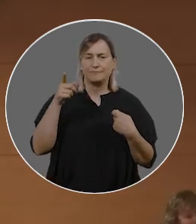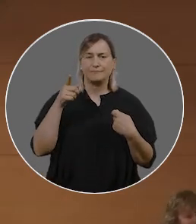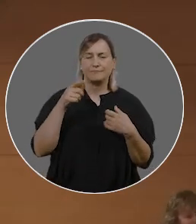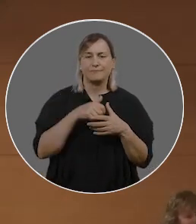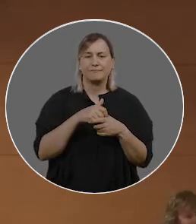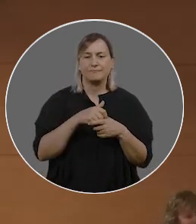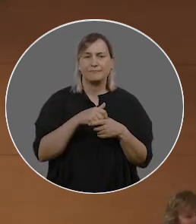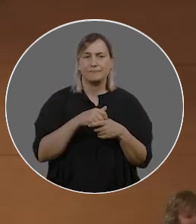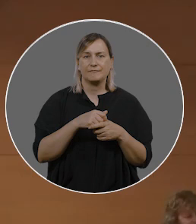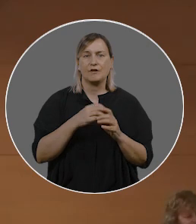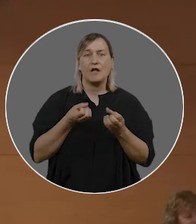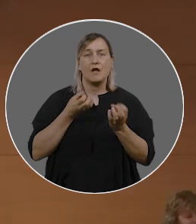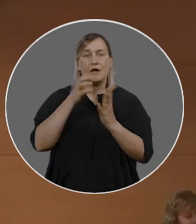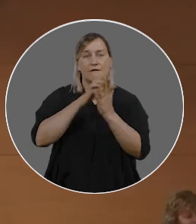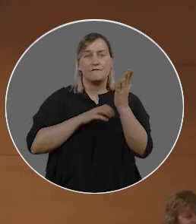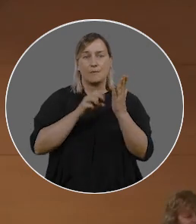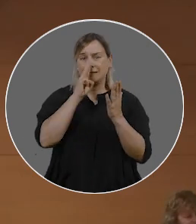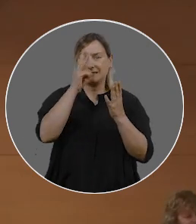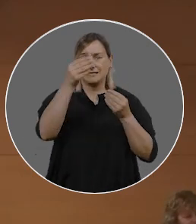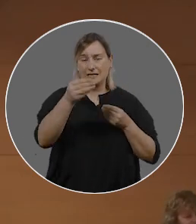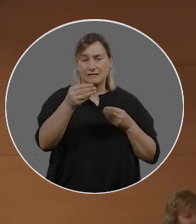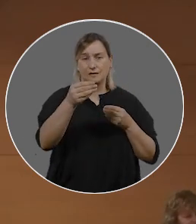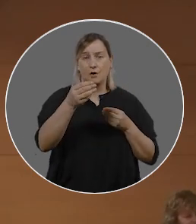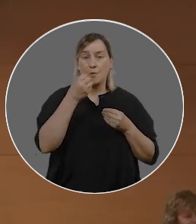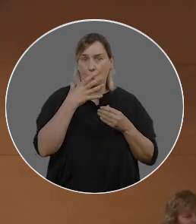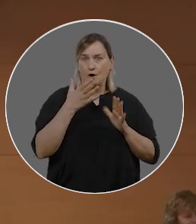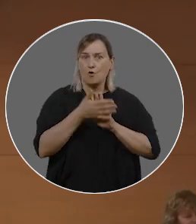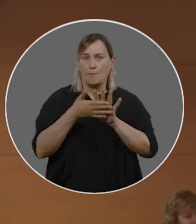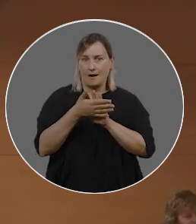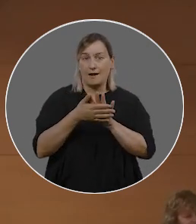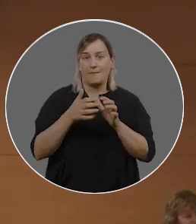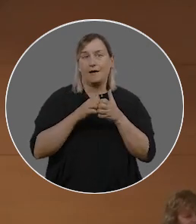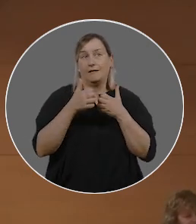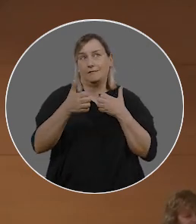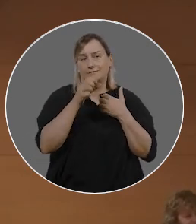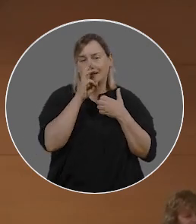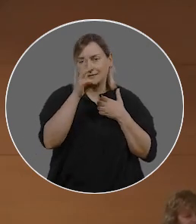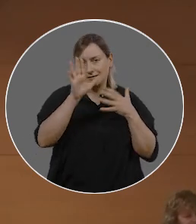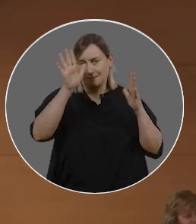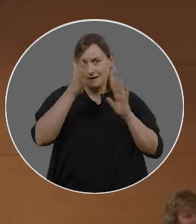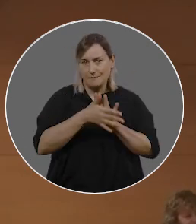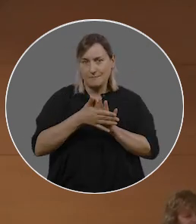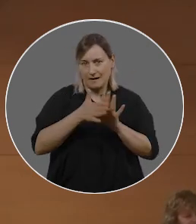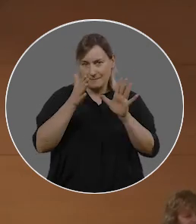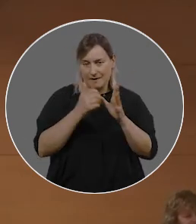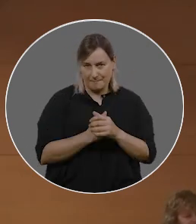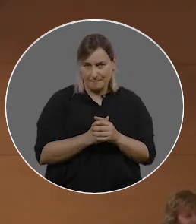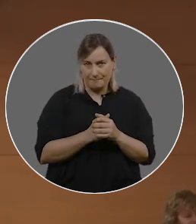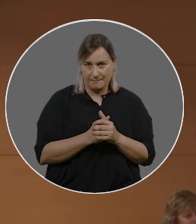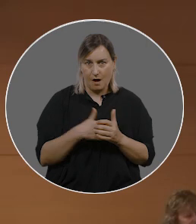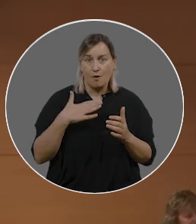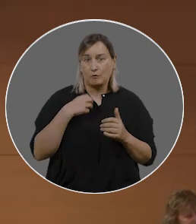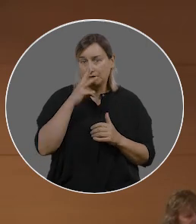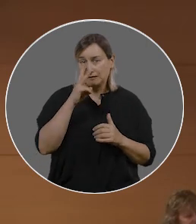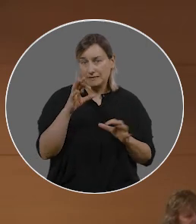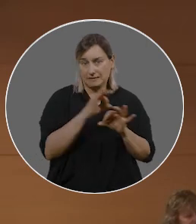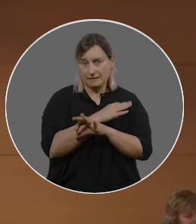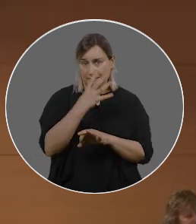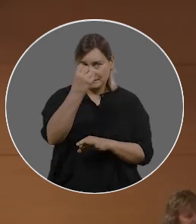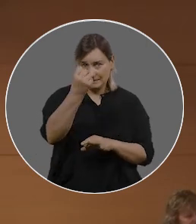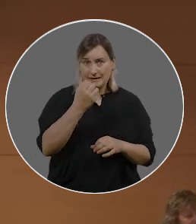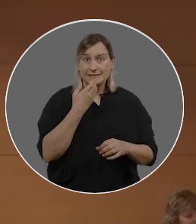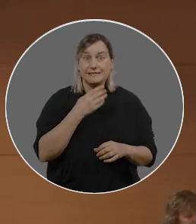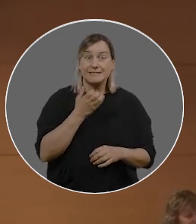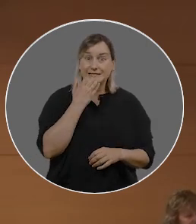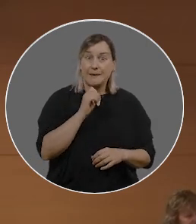que has dit lo dels informes que duren 3 anys. Bueno, parlem-ne de que duren 3 anys. Parlem-ne. O sigui, potser no duren